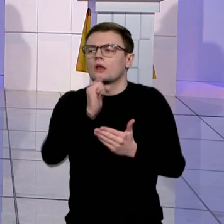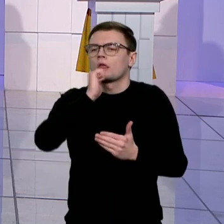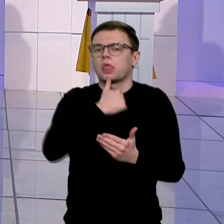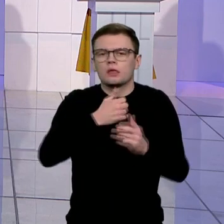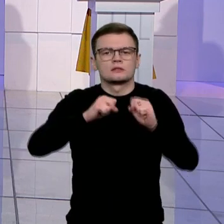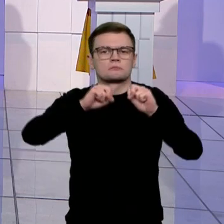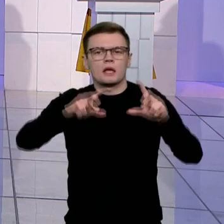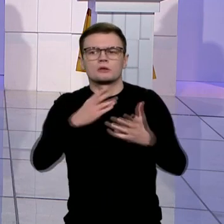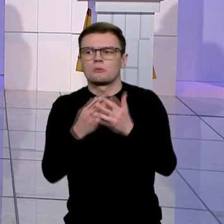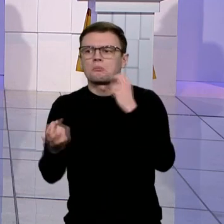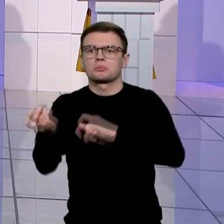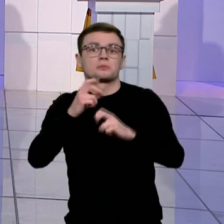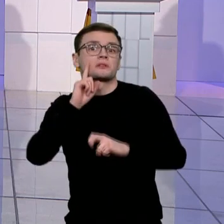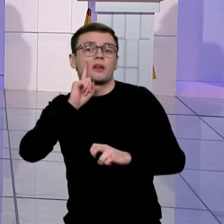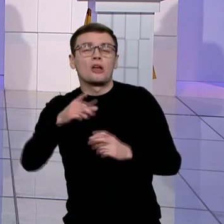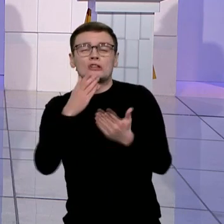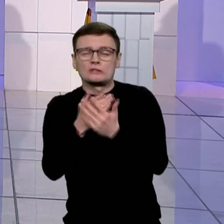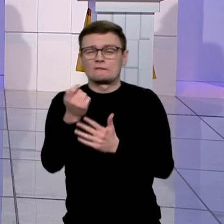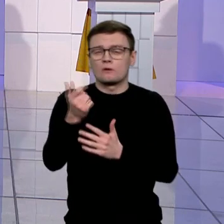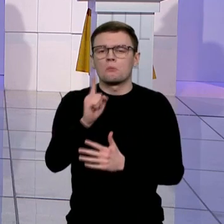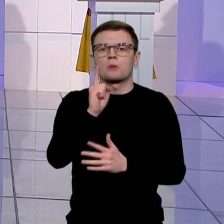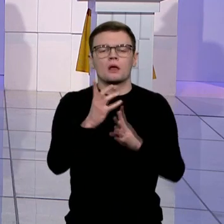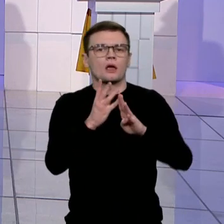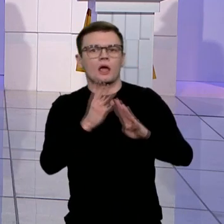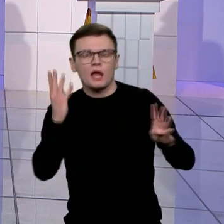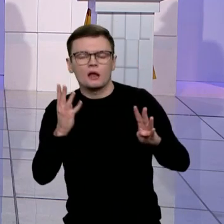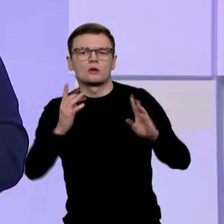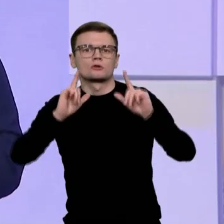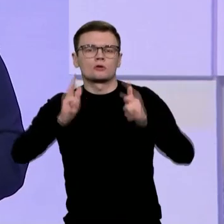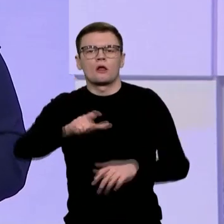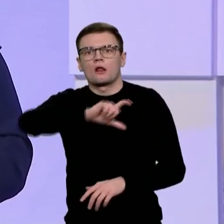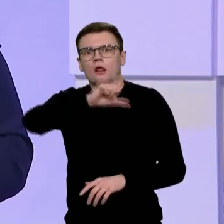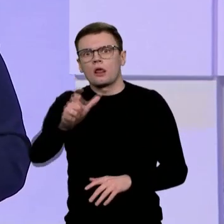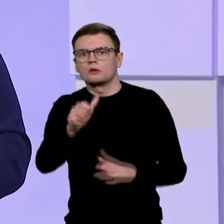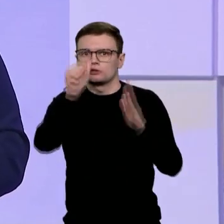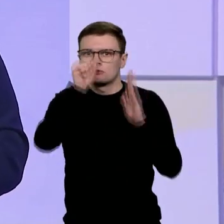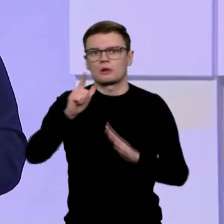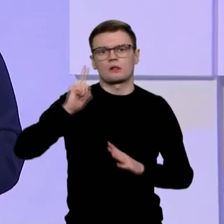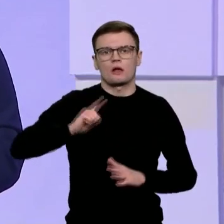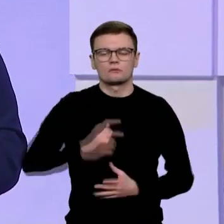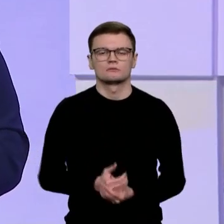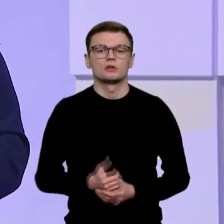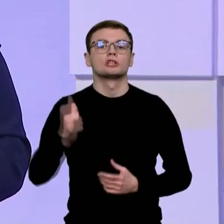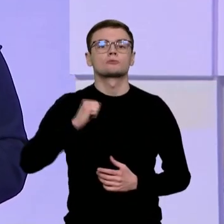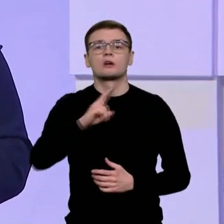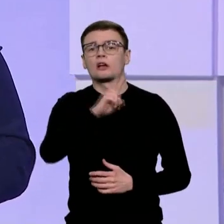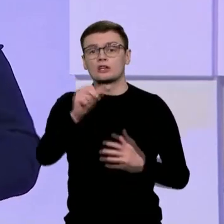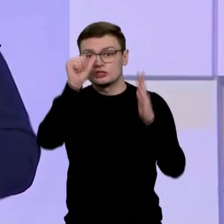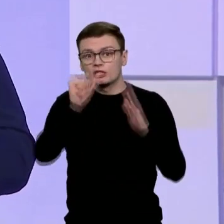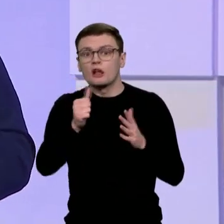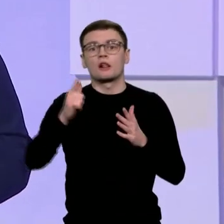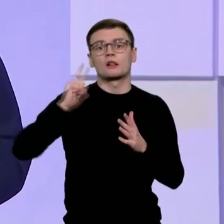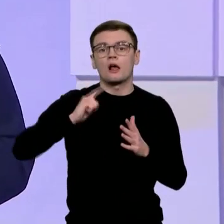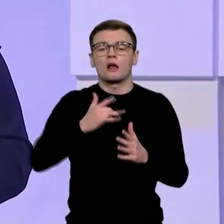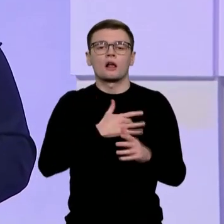atvyksta, bet eilės yra pusės metų ilgio. Žmonėm galbūt po pusės metų net nebereikės to daktaro. Tai va čia